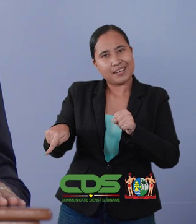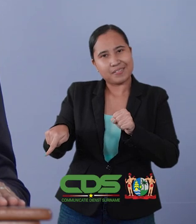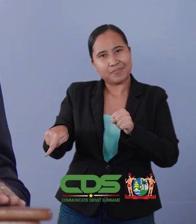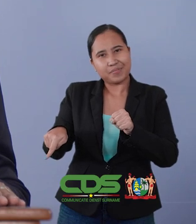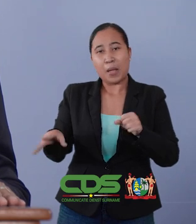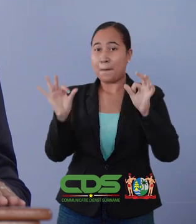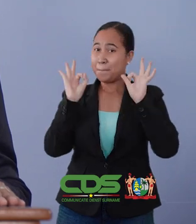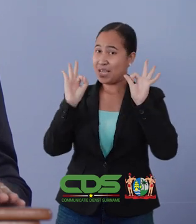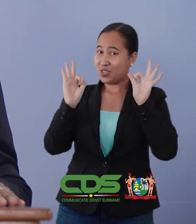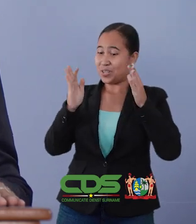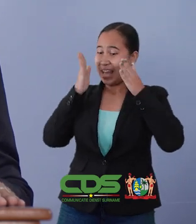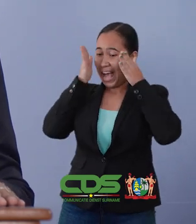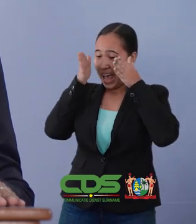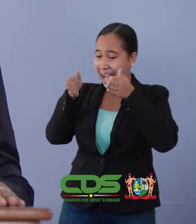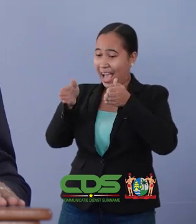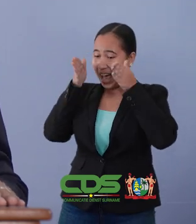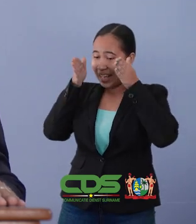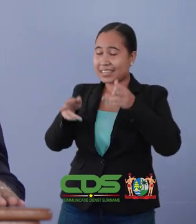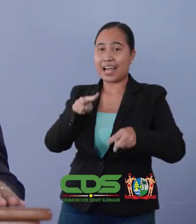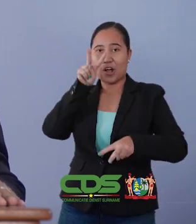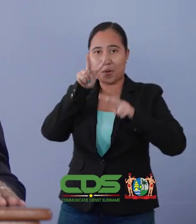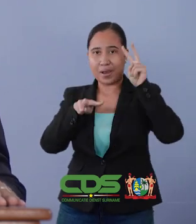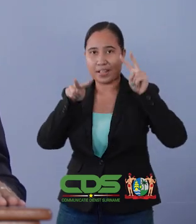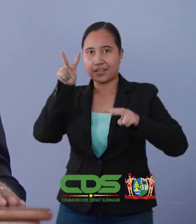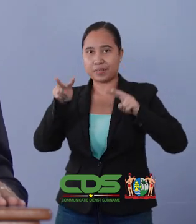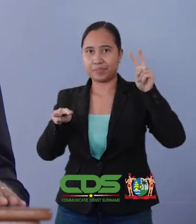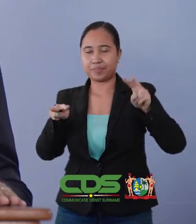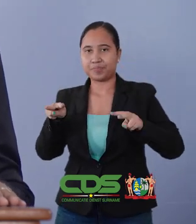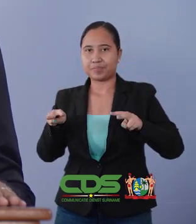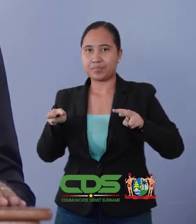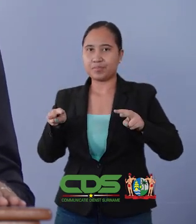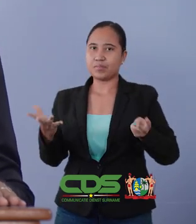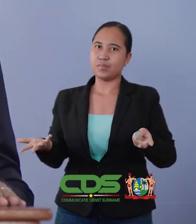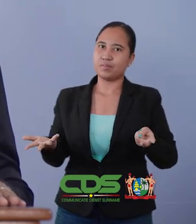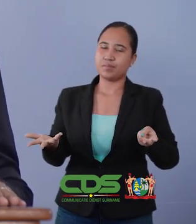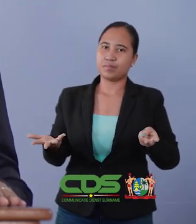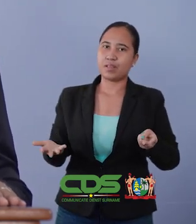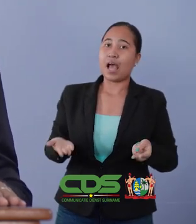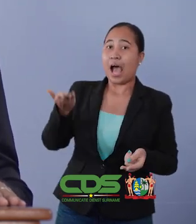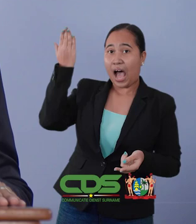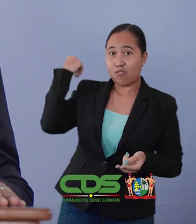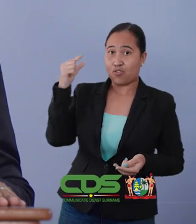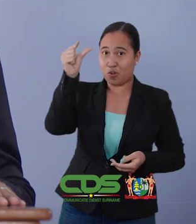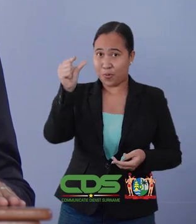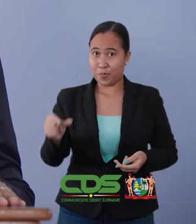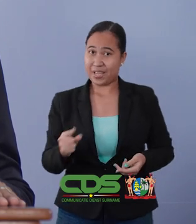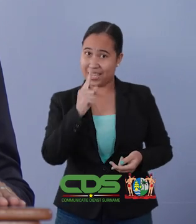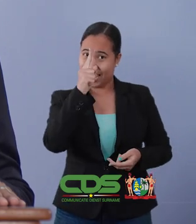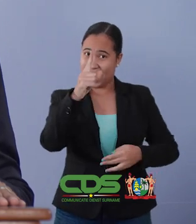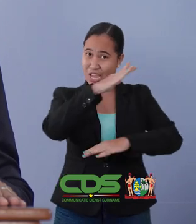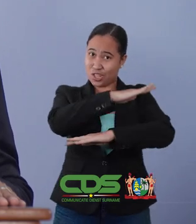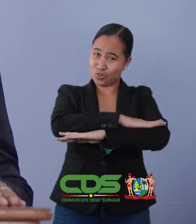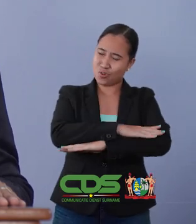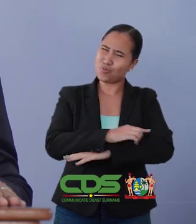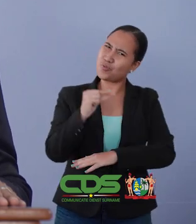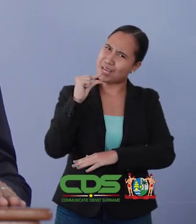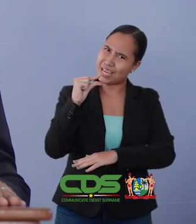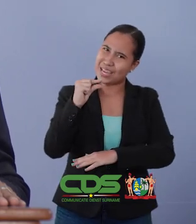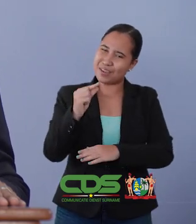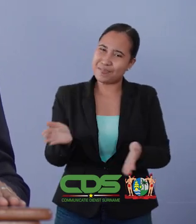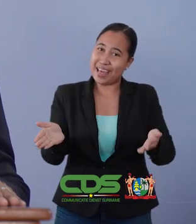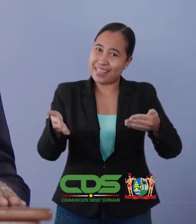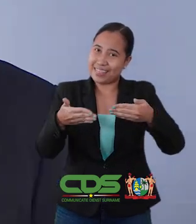met bijzondere aandacht gemonitord. Uit voorzorg is de afgelopen week 1 school tijdelijk